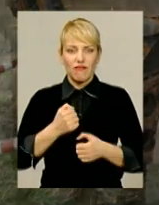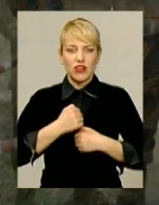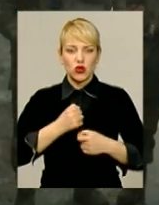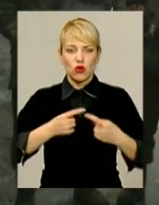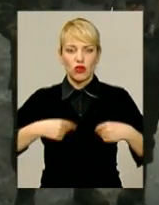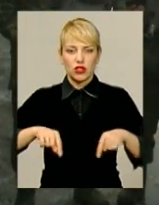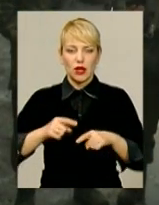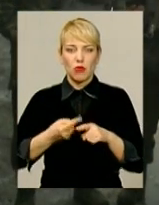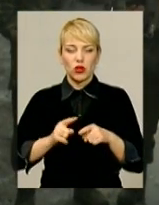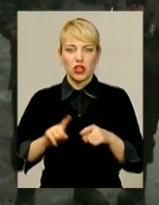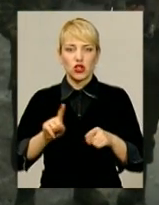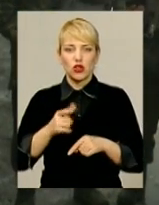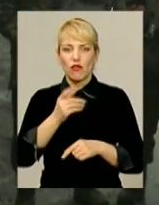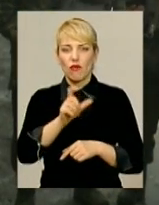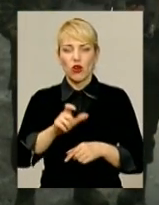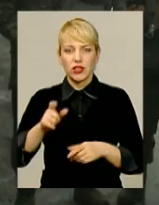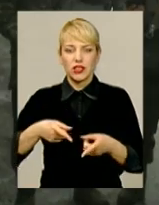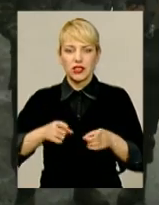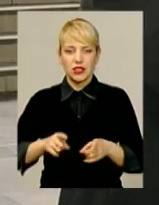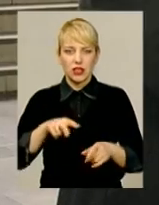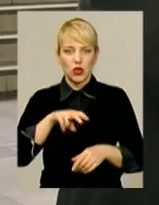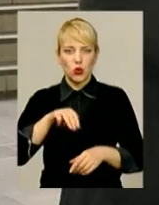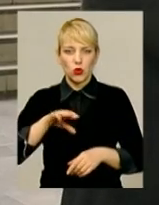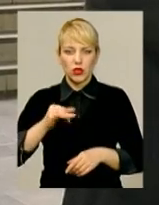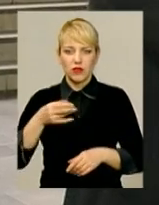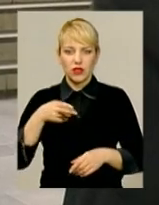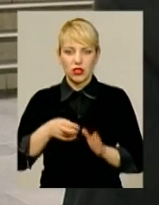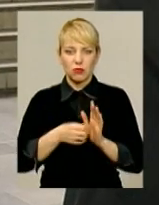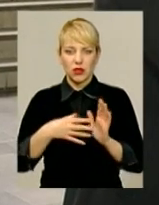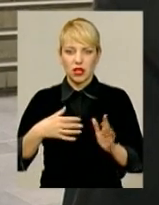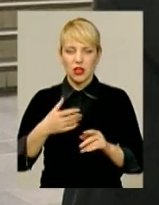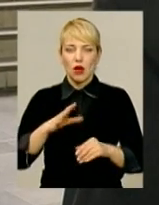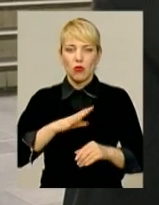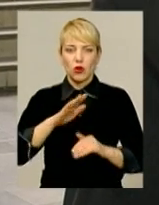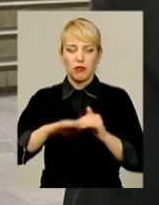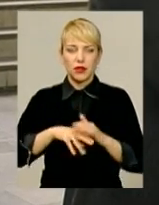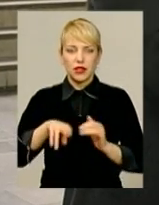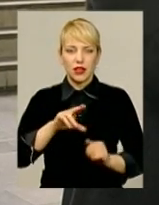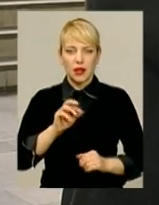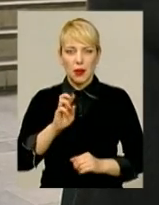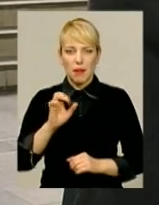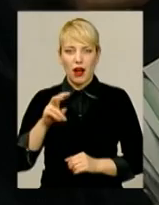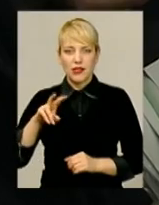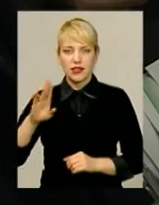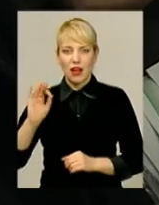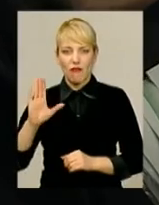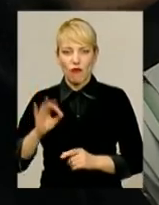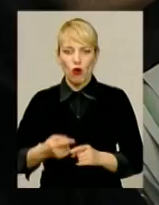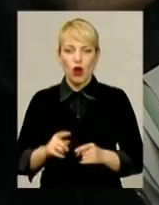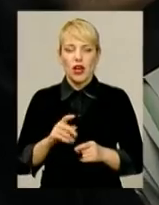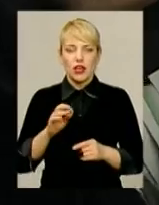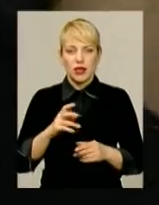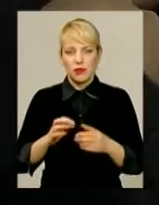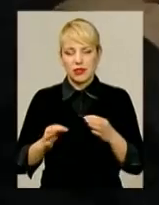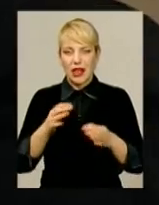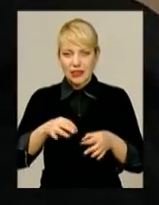те, що вони дійсно у лютому 2015-го були під Дебальцевим. За справедливістю, чоловіки разом зі ще 2 побратимами подалися